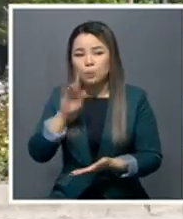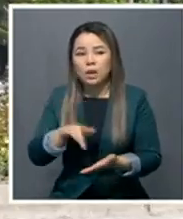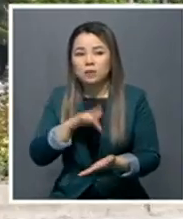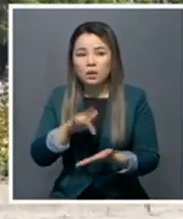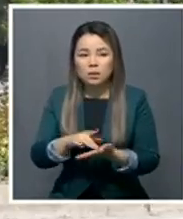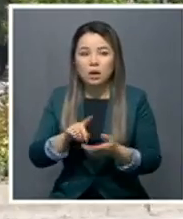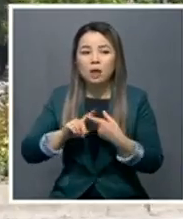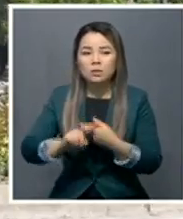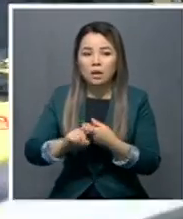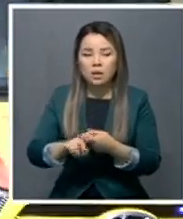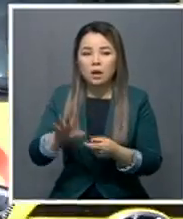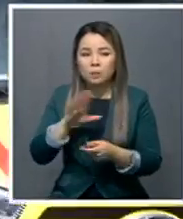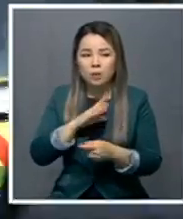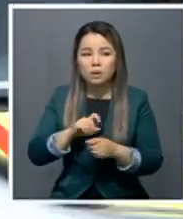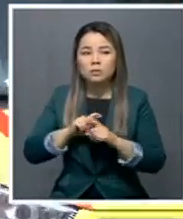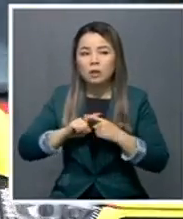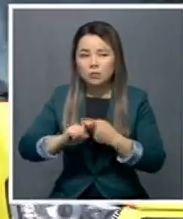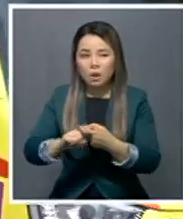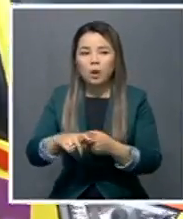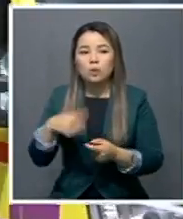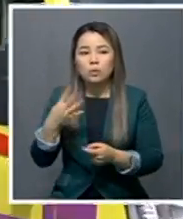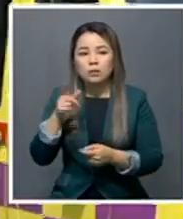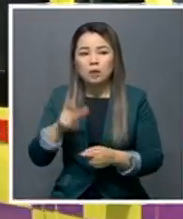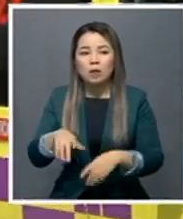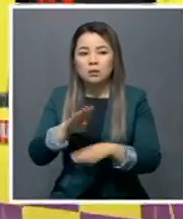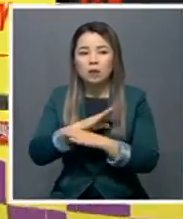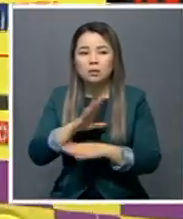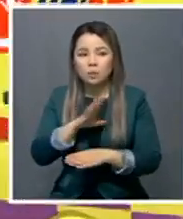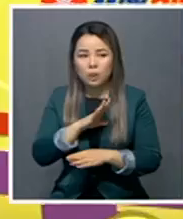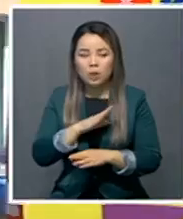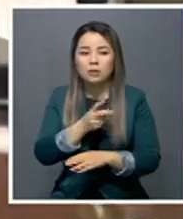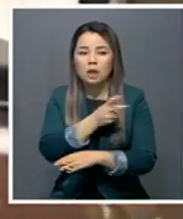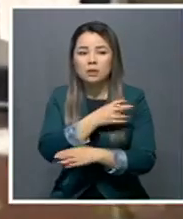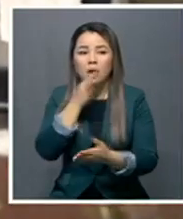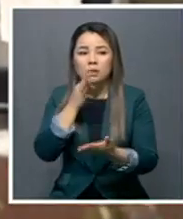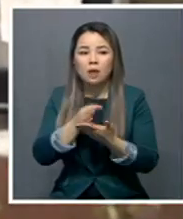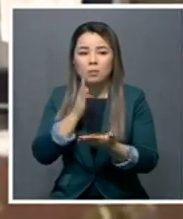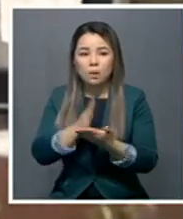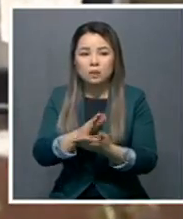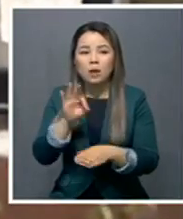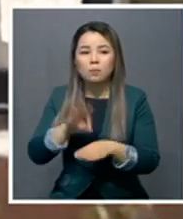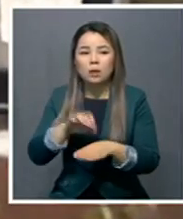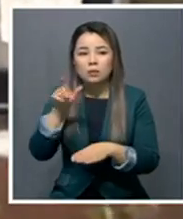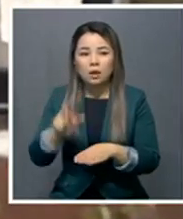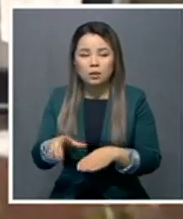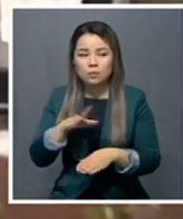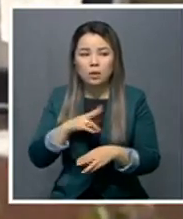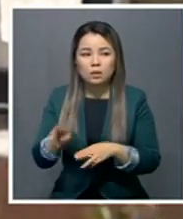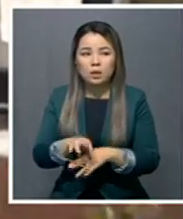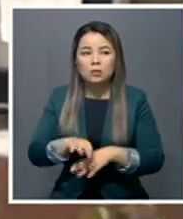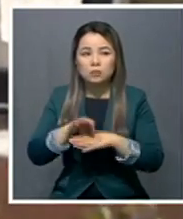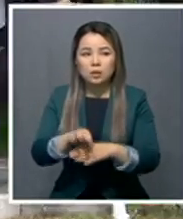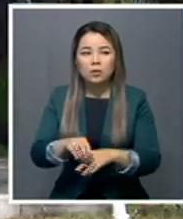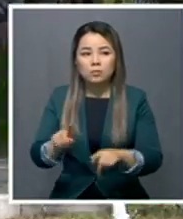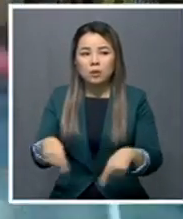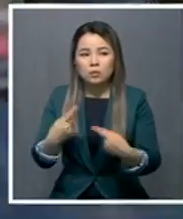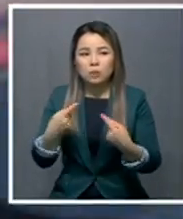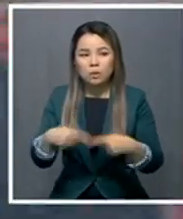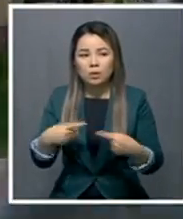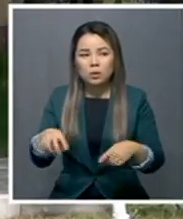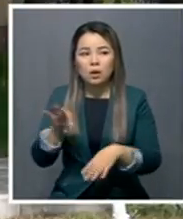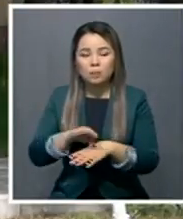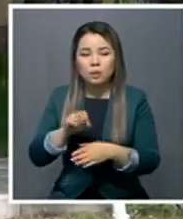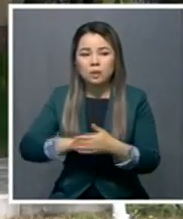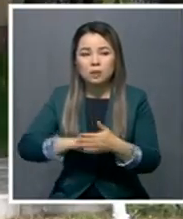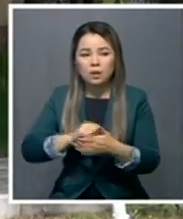қаласында коронавирус індеті жайылғалы осы дерттен 4-ші адам көз жұмды. Дәрігерлердің айтуынша, науқастың дерттің дендеп кетуіне өзге аурулар